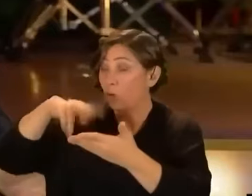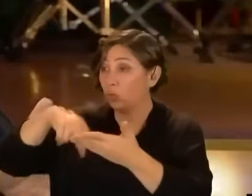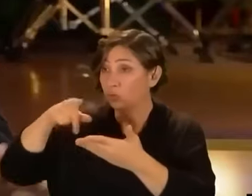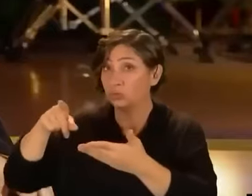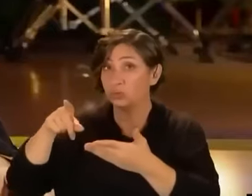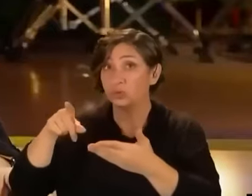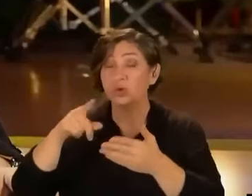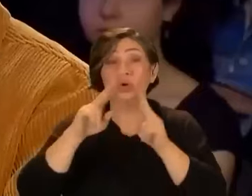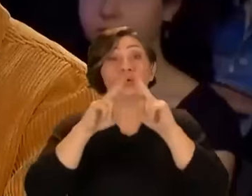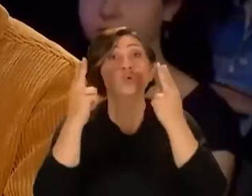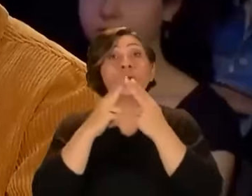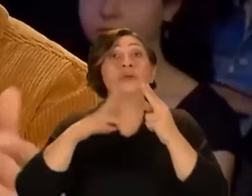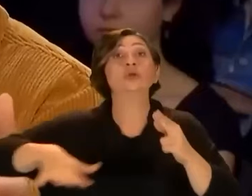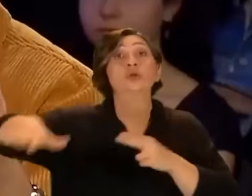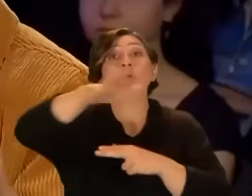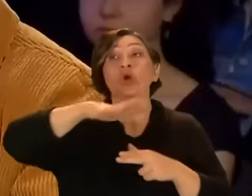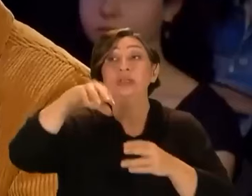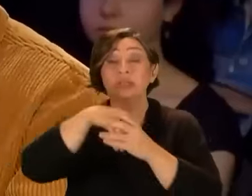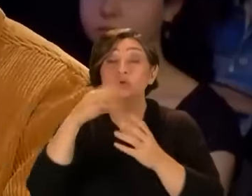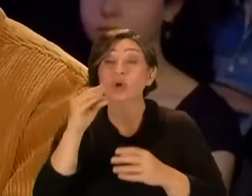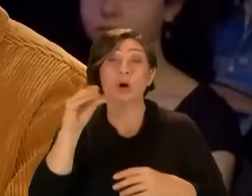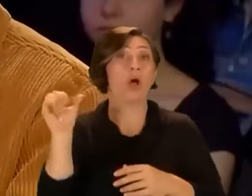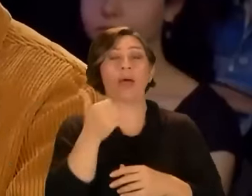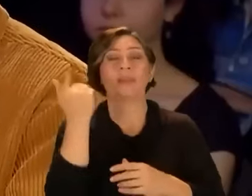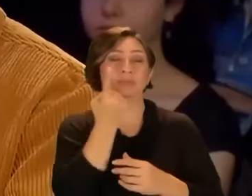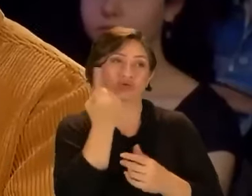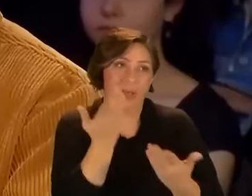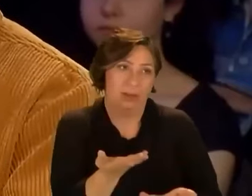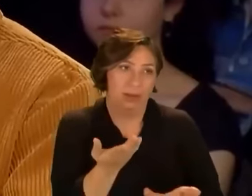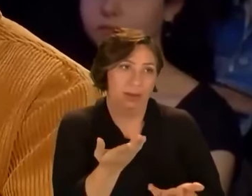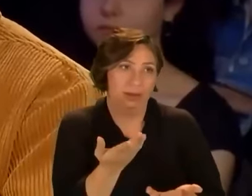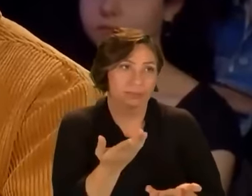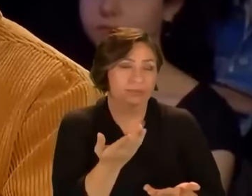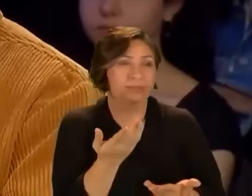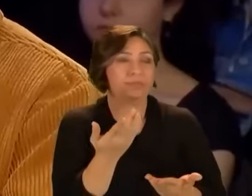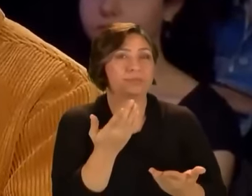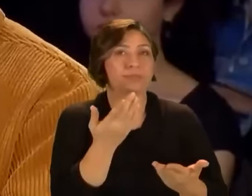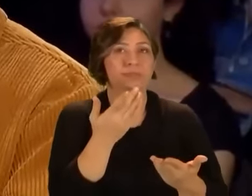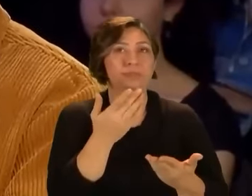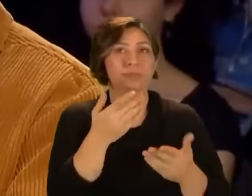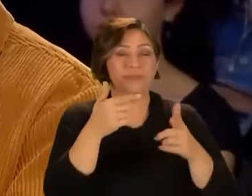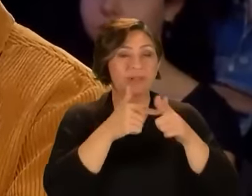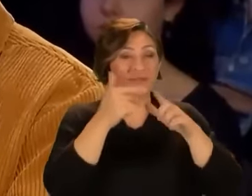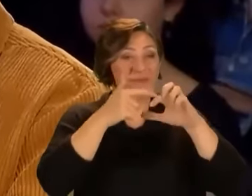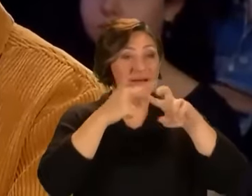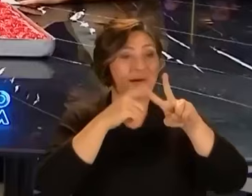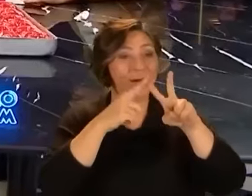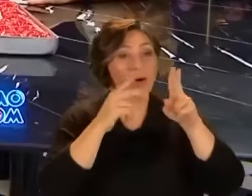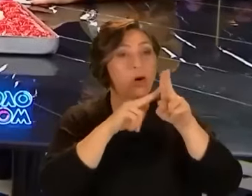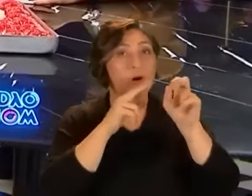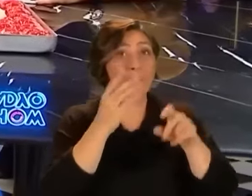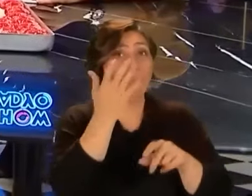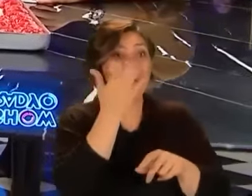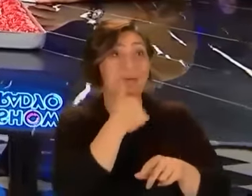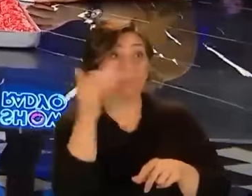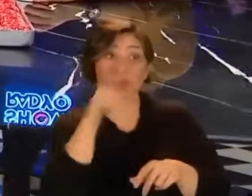ilham alıyorsun. Dünya sosyolojisi için çok önemli bir olay. Yani Franco beklenen adam gelmiş olabilir